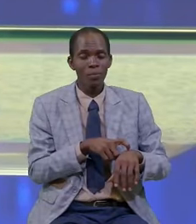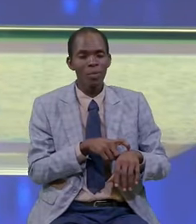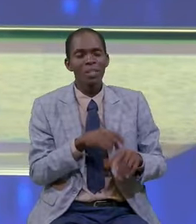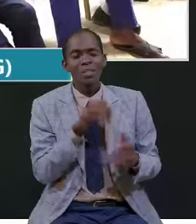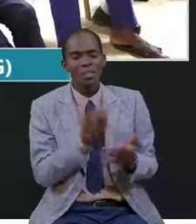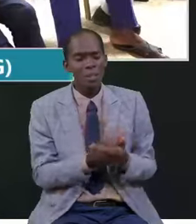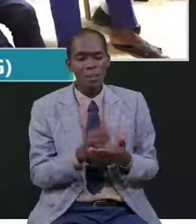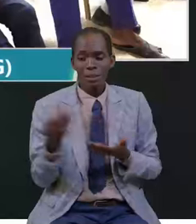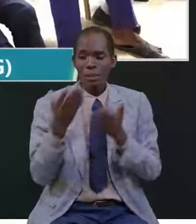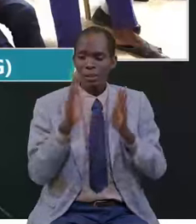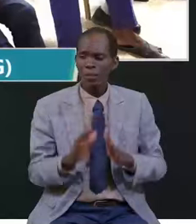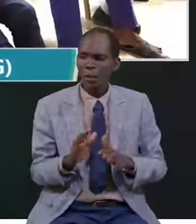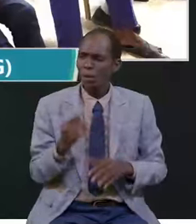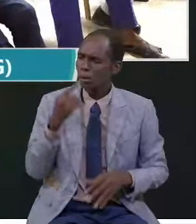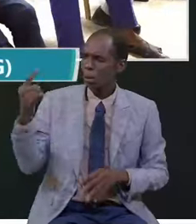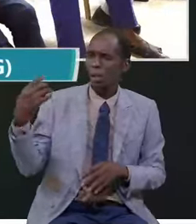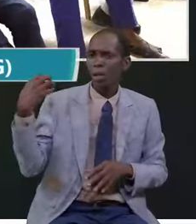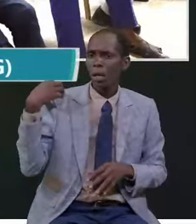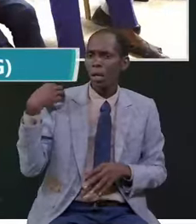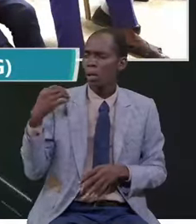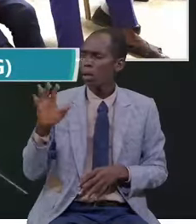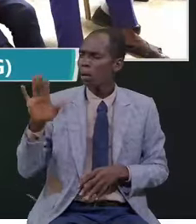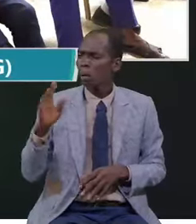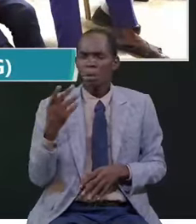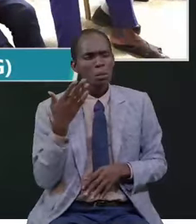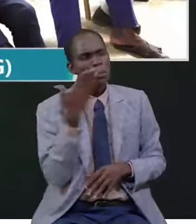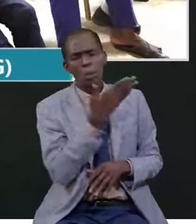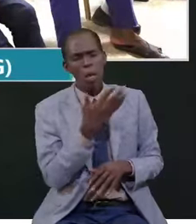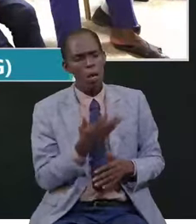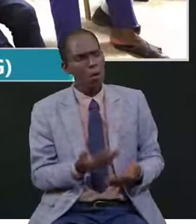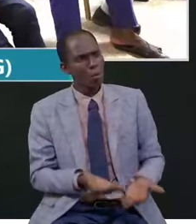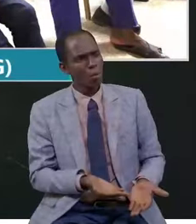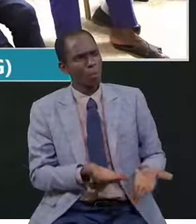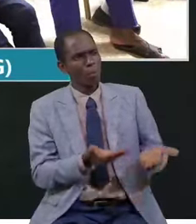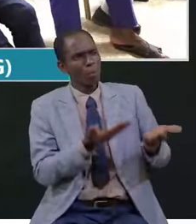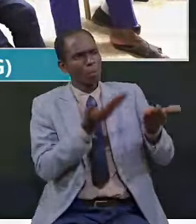dit, voici un petit nuage